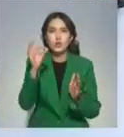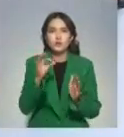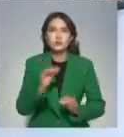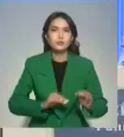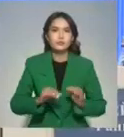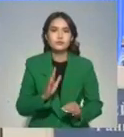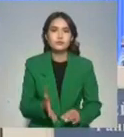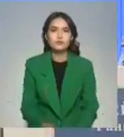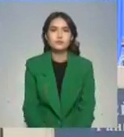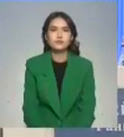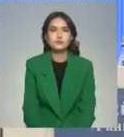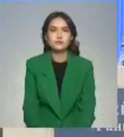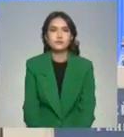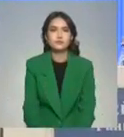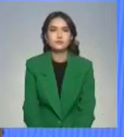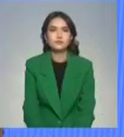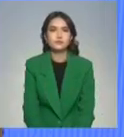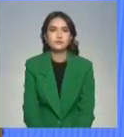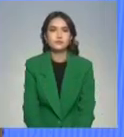86.9%-ын құрайды екен.